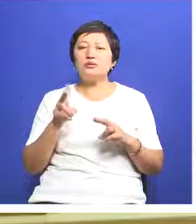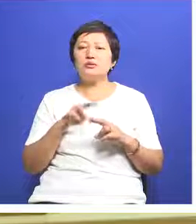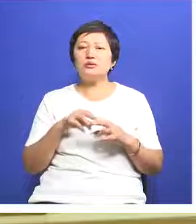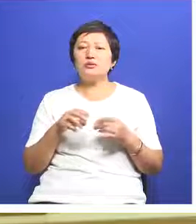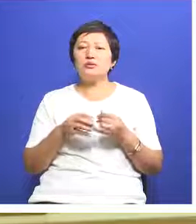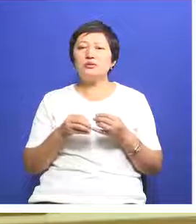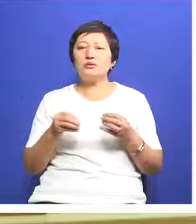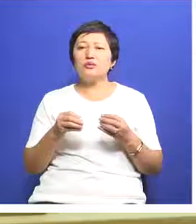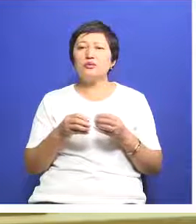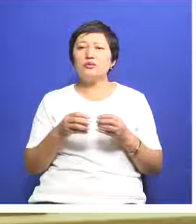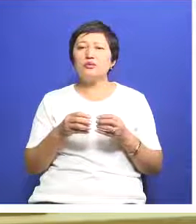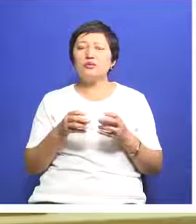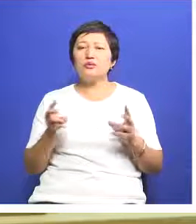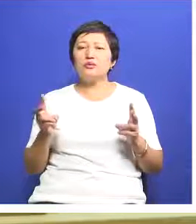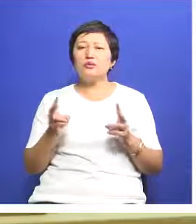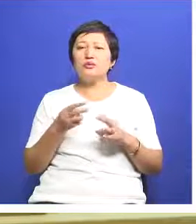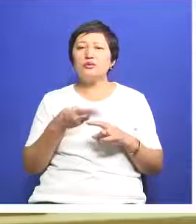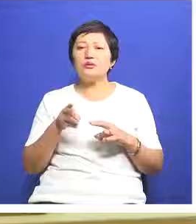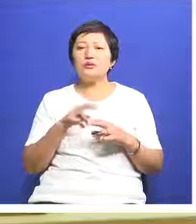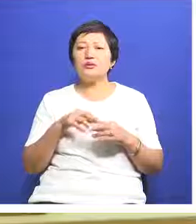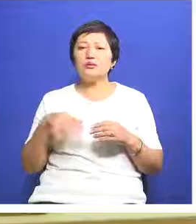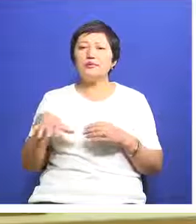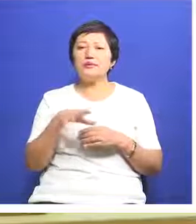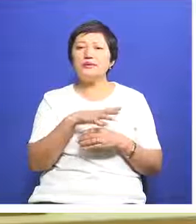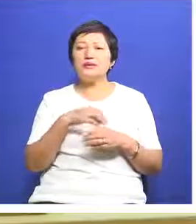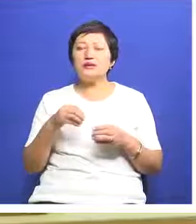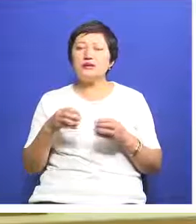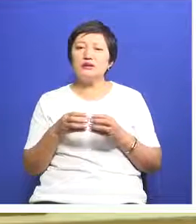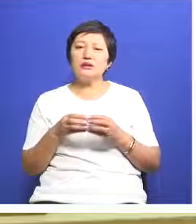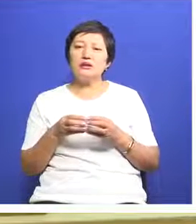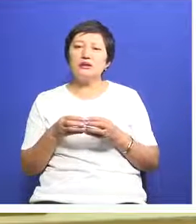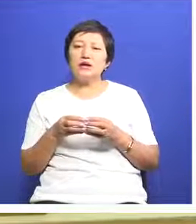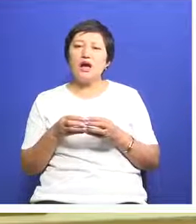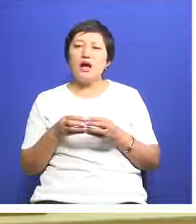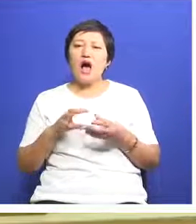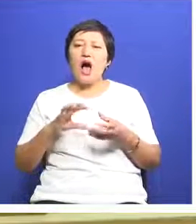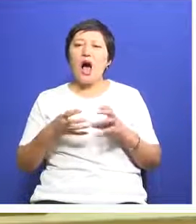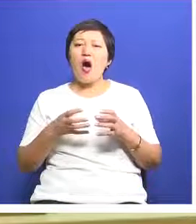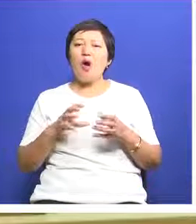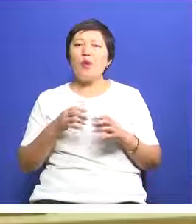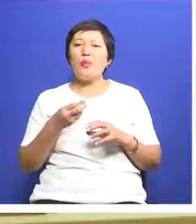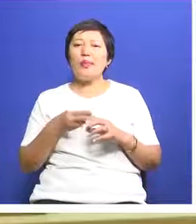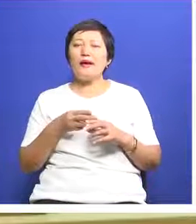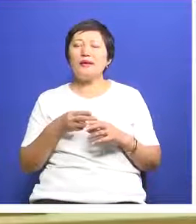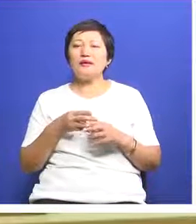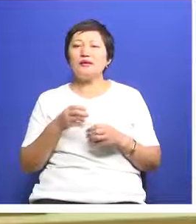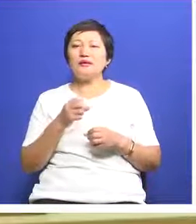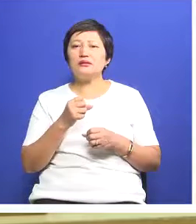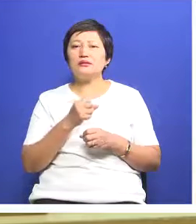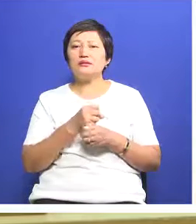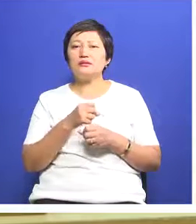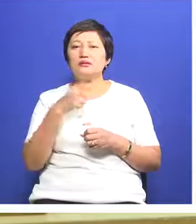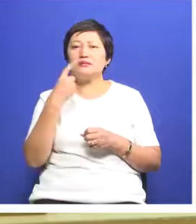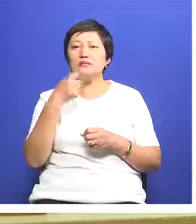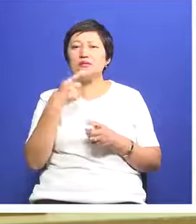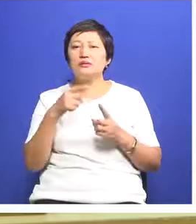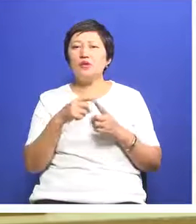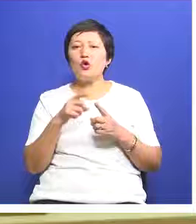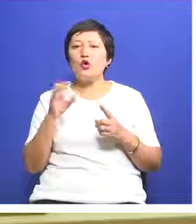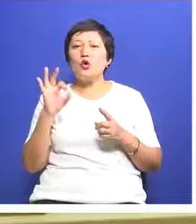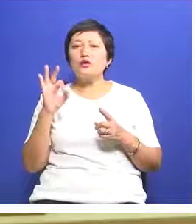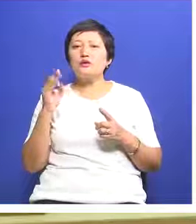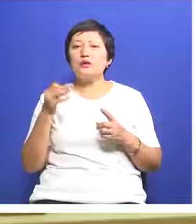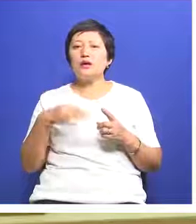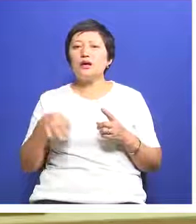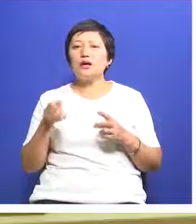жерге жаңа ортақ пайдалануға. Және де біз аудан Қашып, бізде мынау Көксу ауылдық